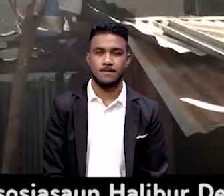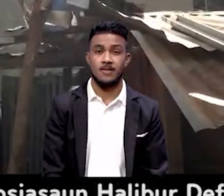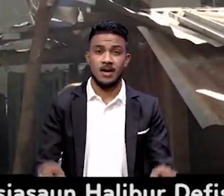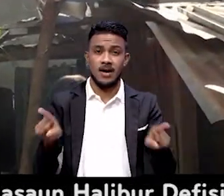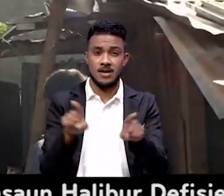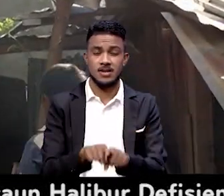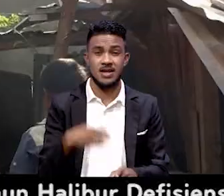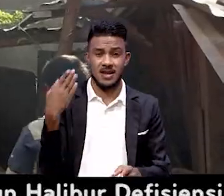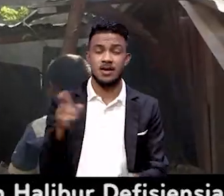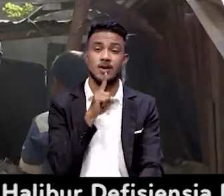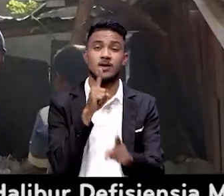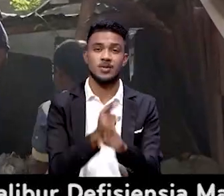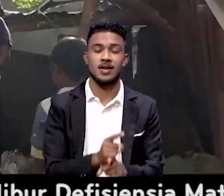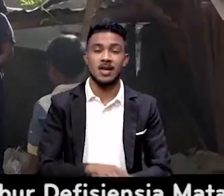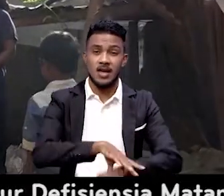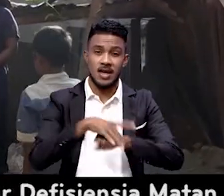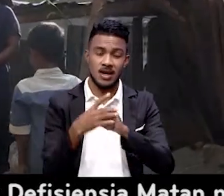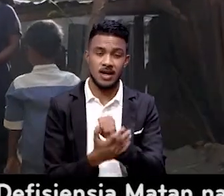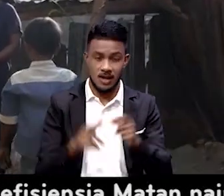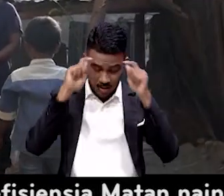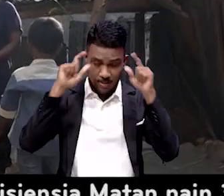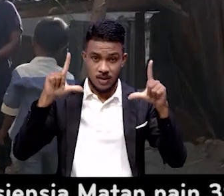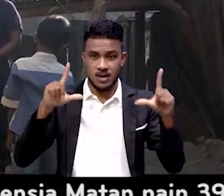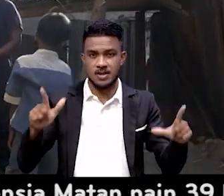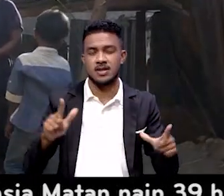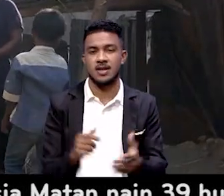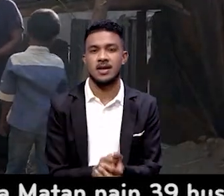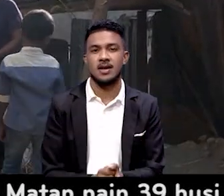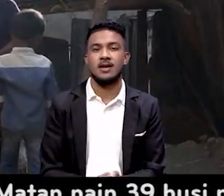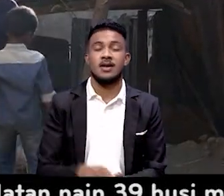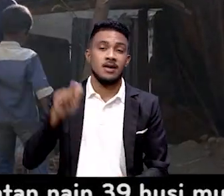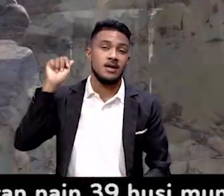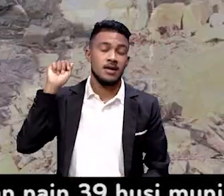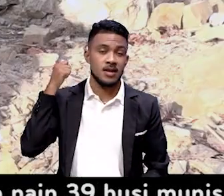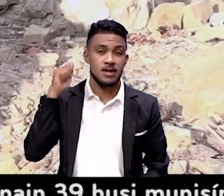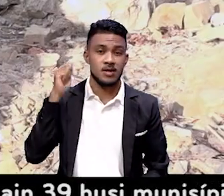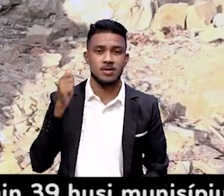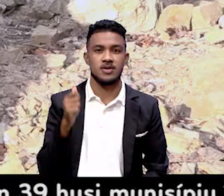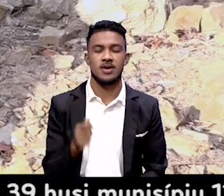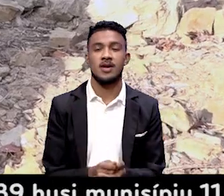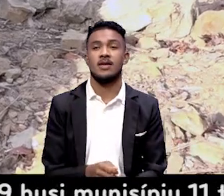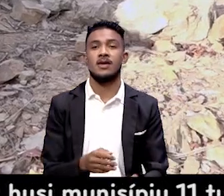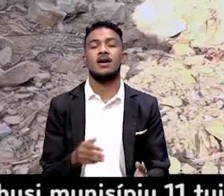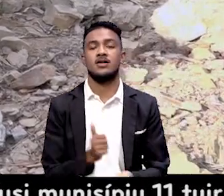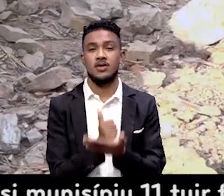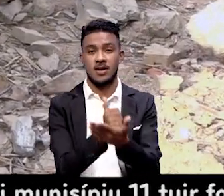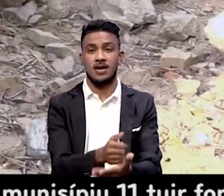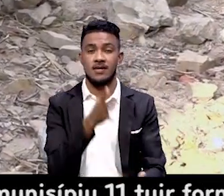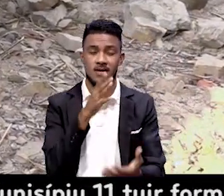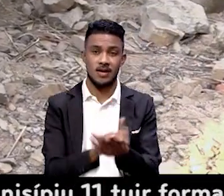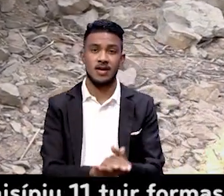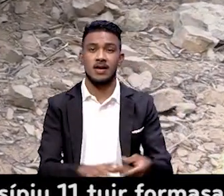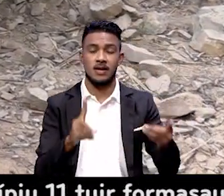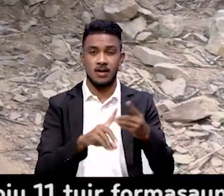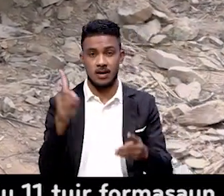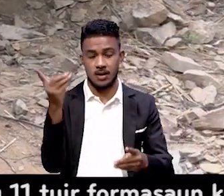Hanesang nia realidade banirai do ben Timor Leste, tiusemos leal banife. Ia madrugada fulang Abril, banirai monu